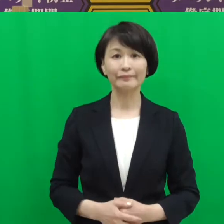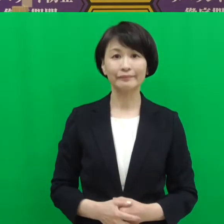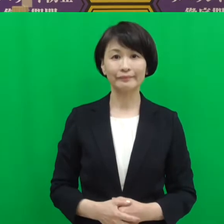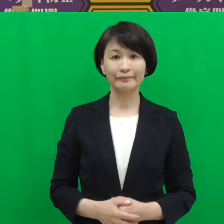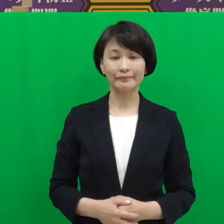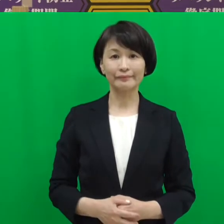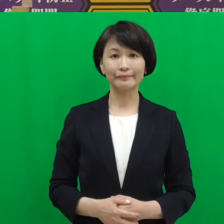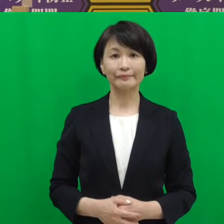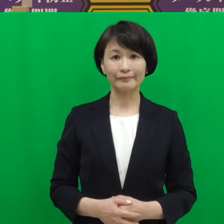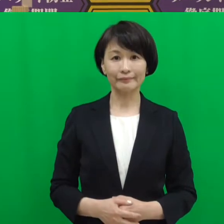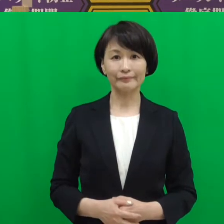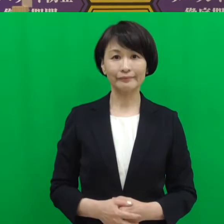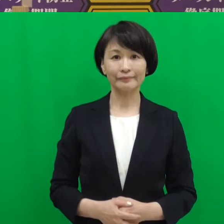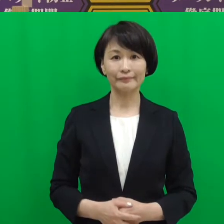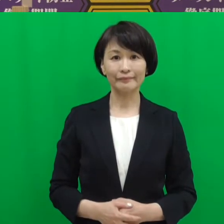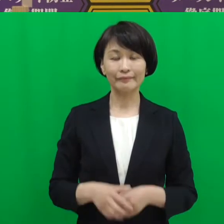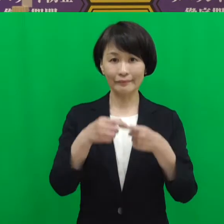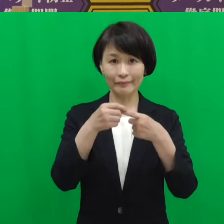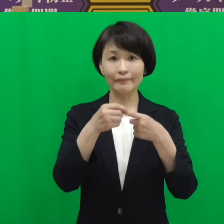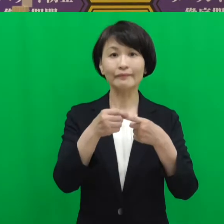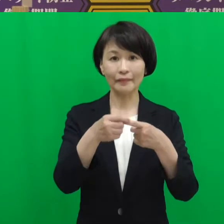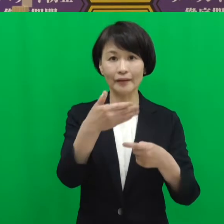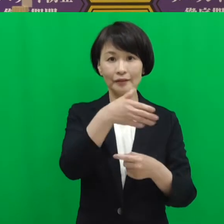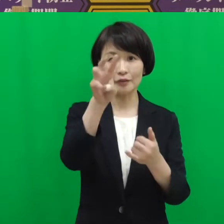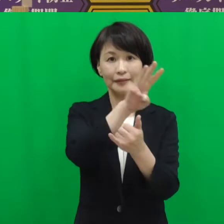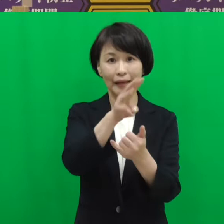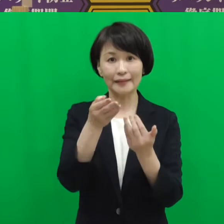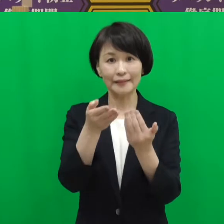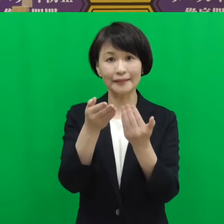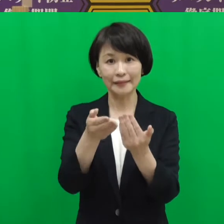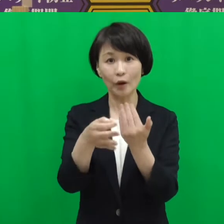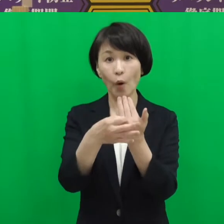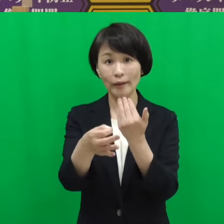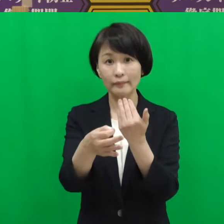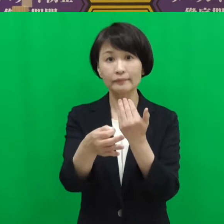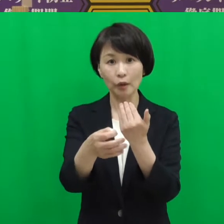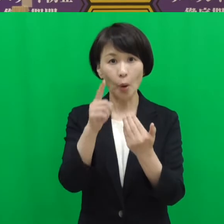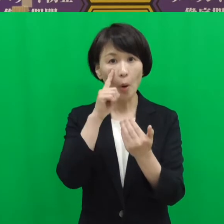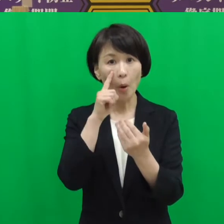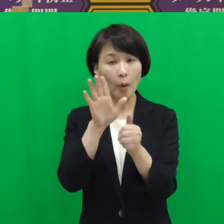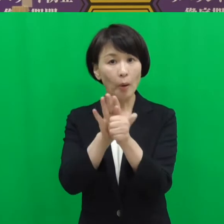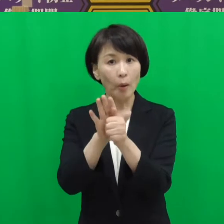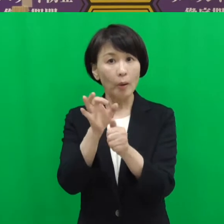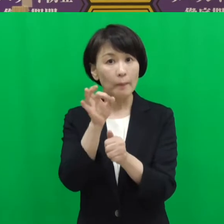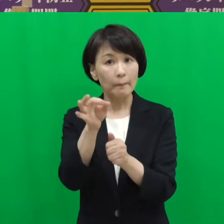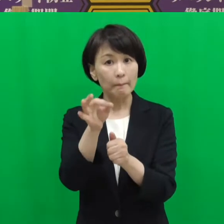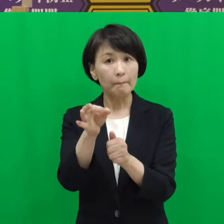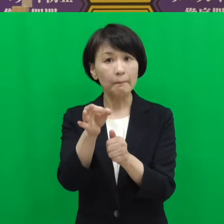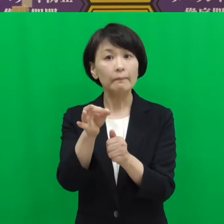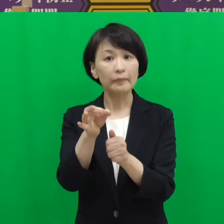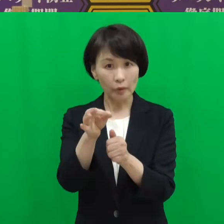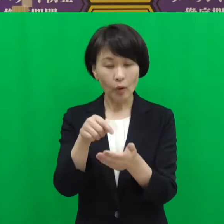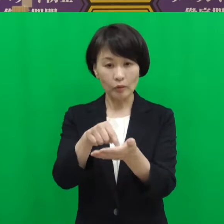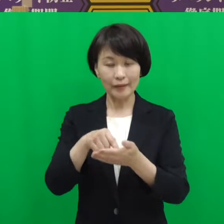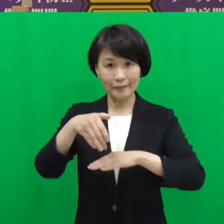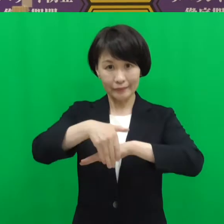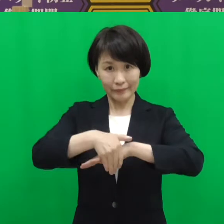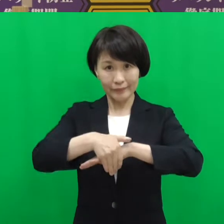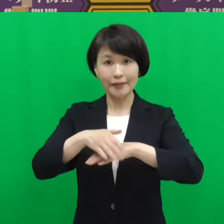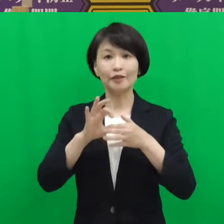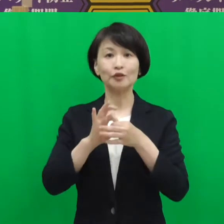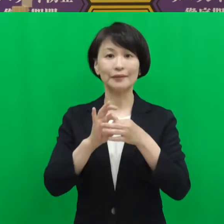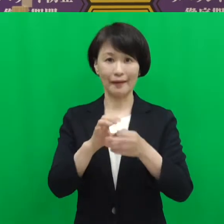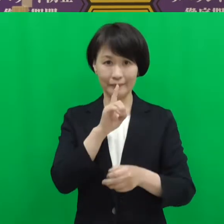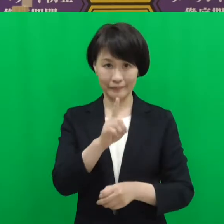い、それではまず水災地震保険とトライアル補助金の申請受付開始についてご説明いたします